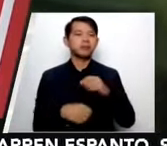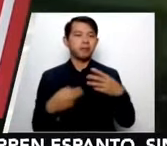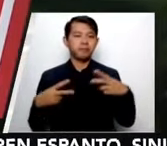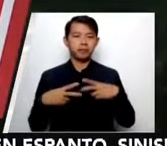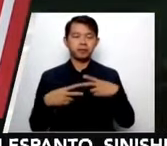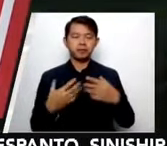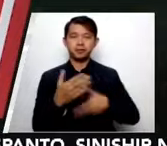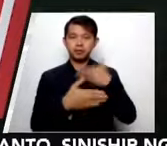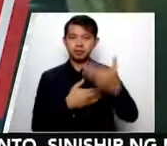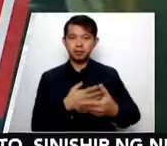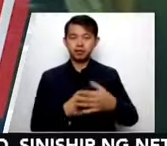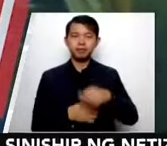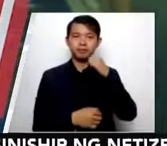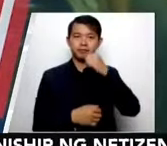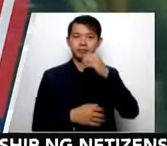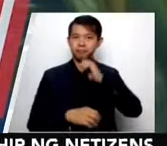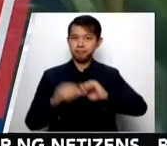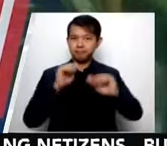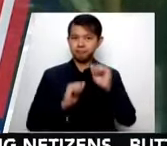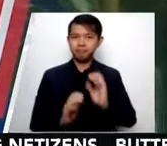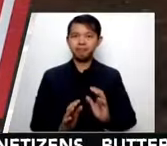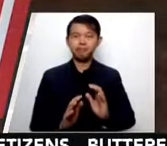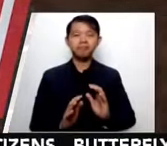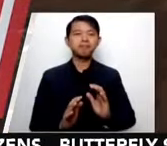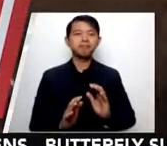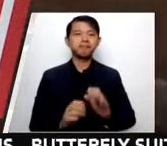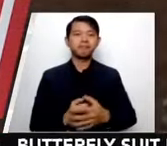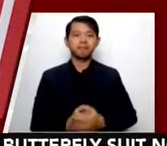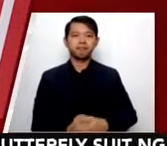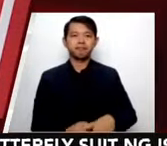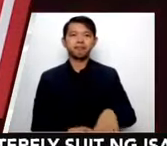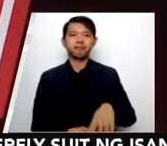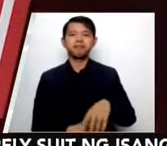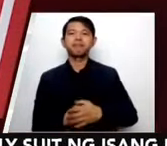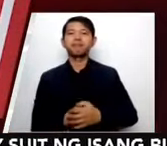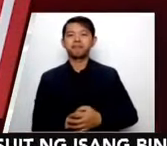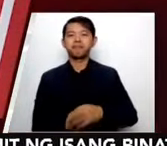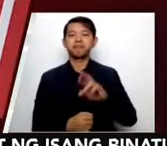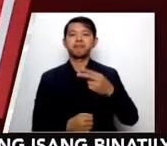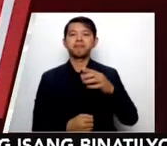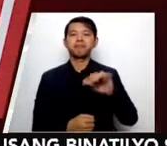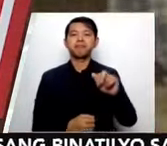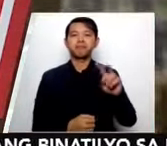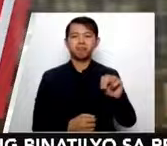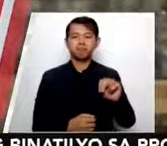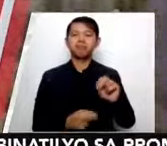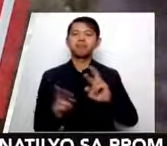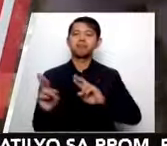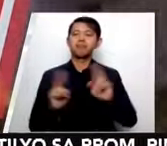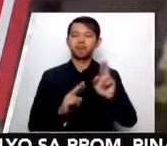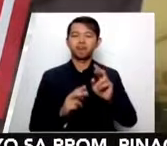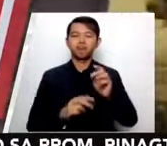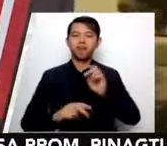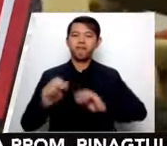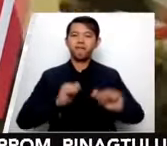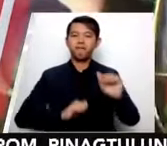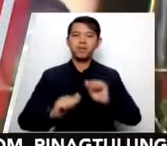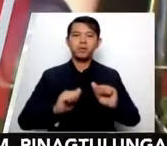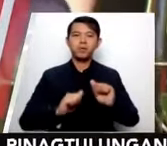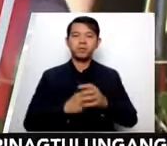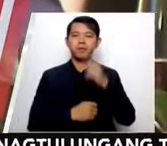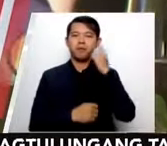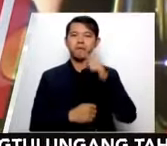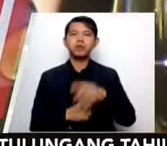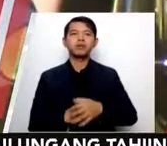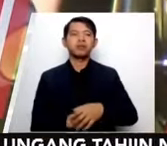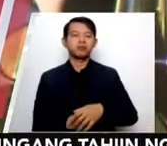Encantadia Chronicles sangre at mulang araw may isang pelikula rin kasama